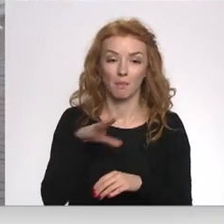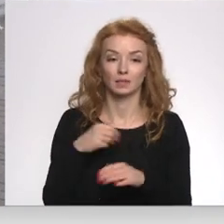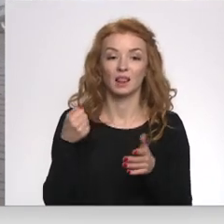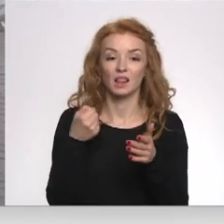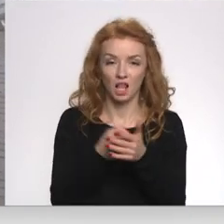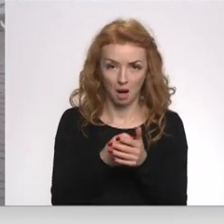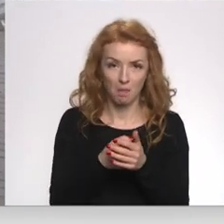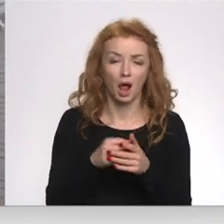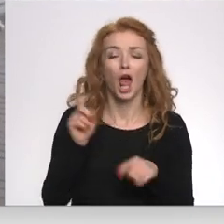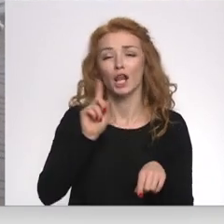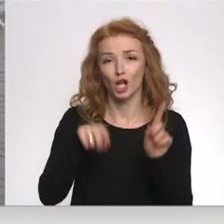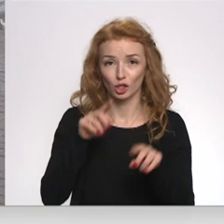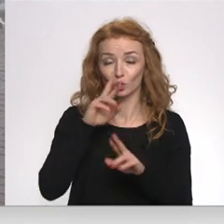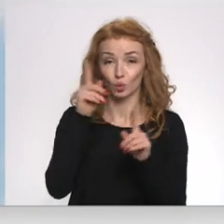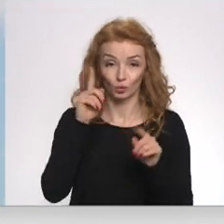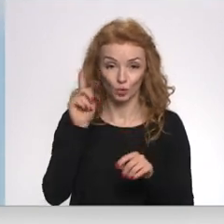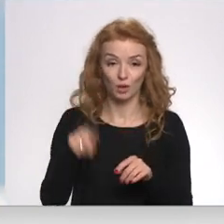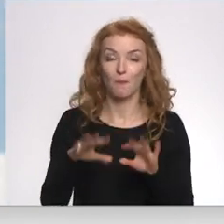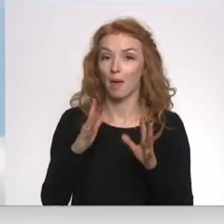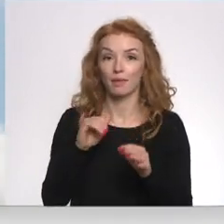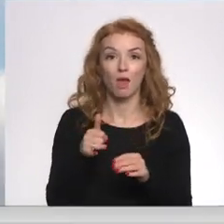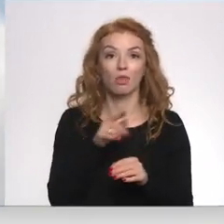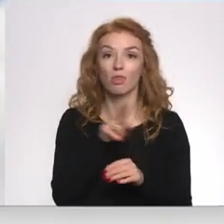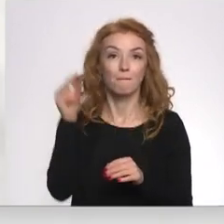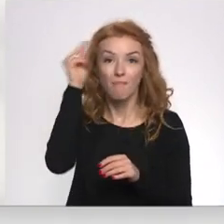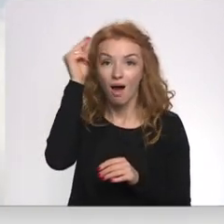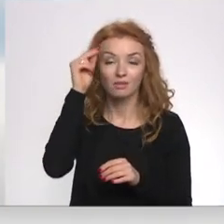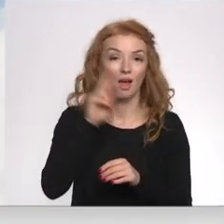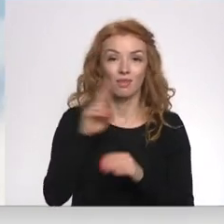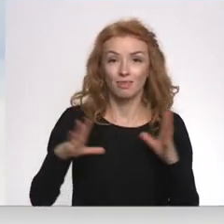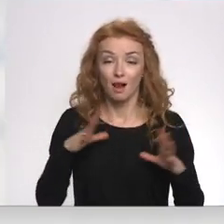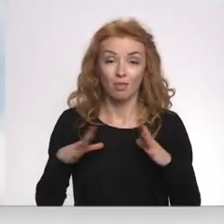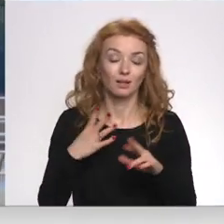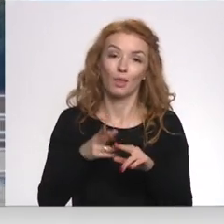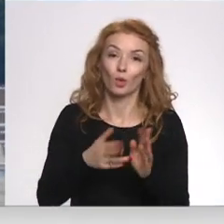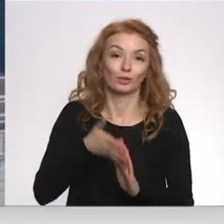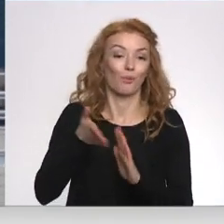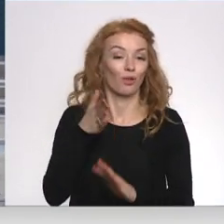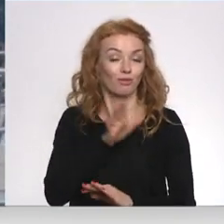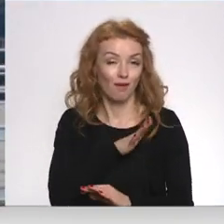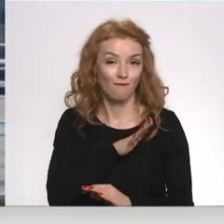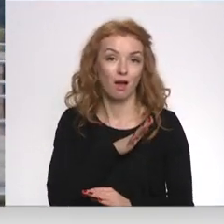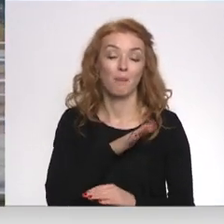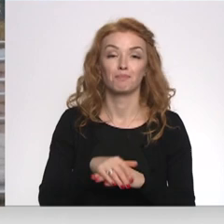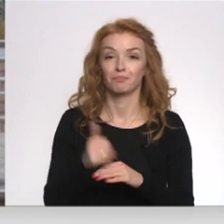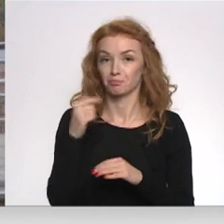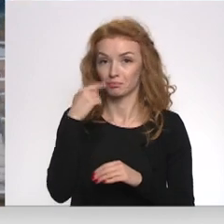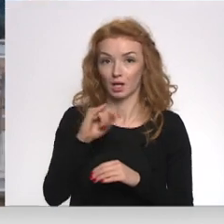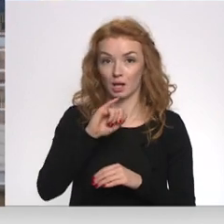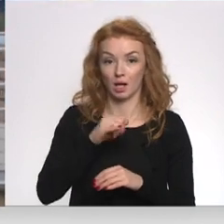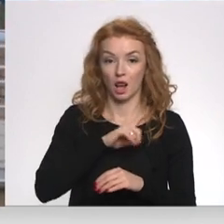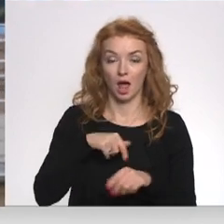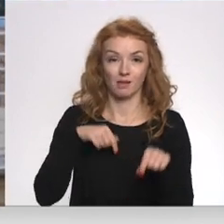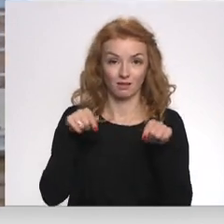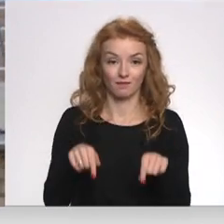ir kļūdas, bet ja to nemācās, netrenējās, tad arī neko uzlabot nevaram. Latvijas gadījumā, ja mēs